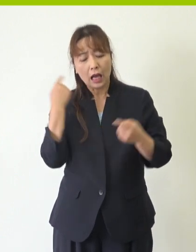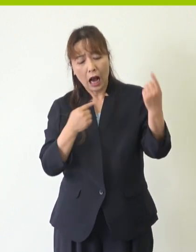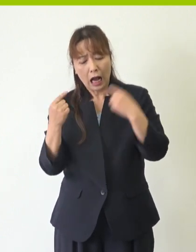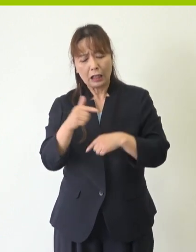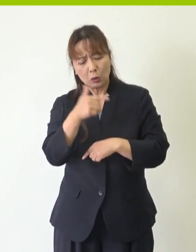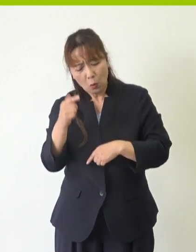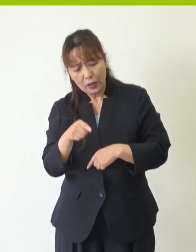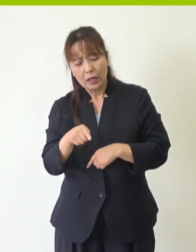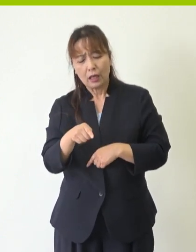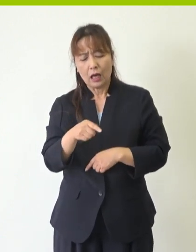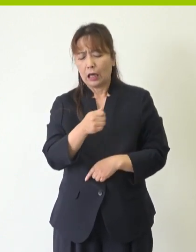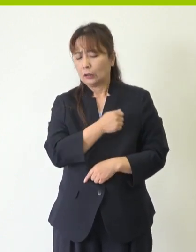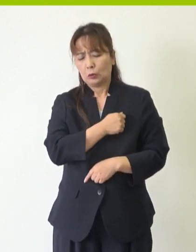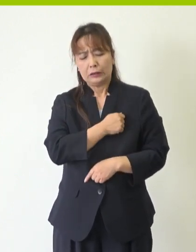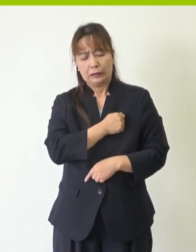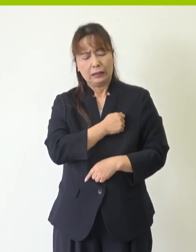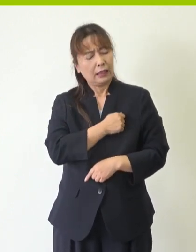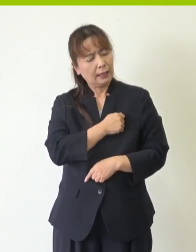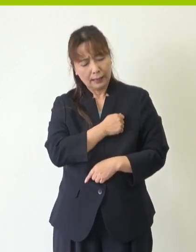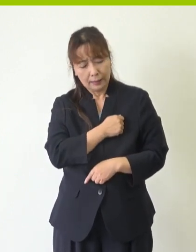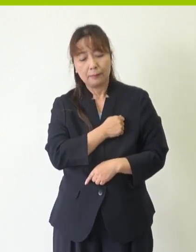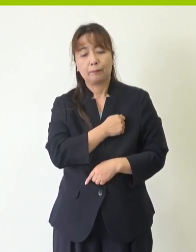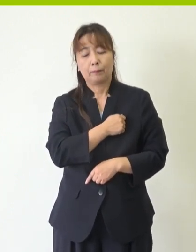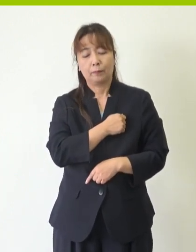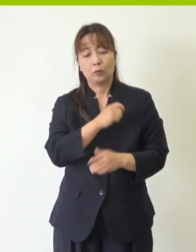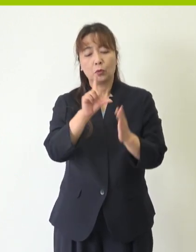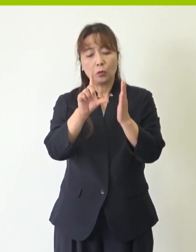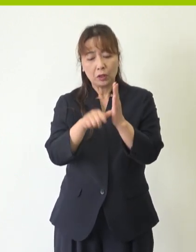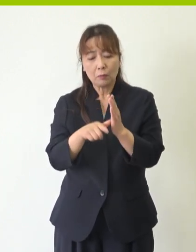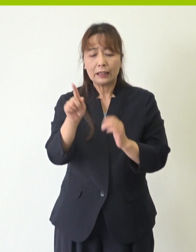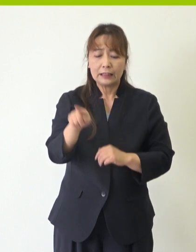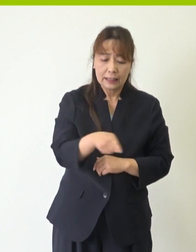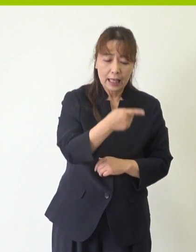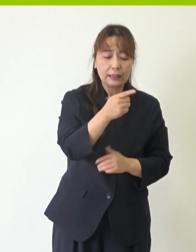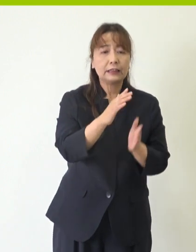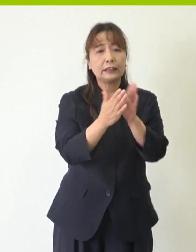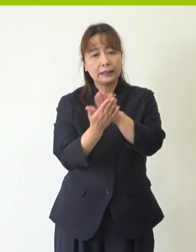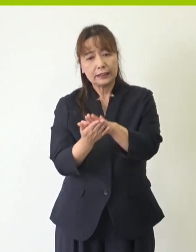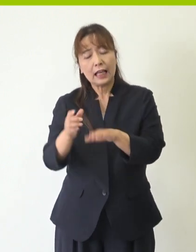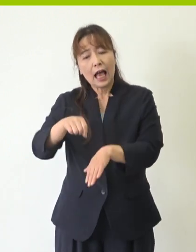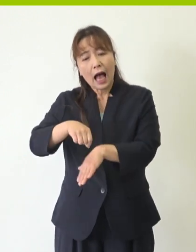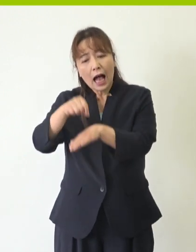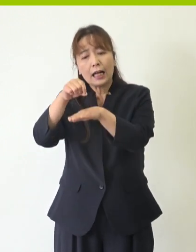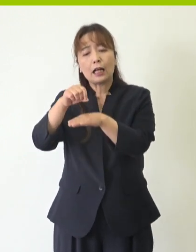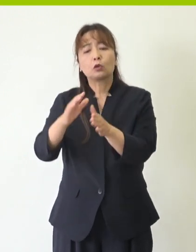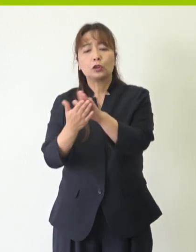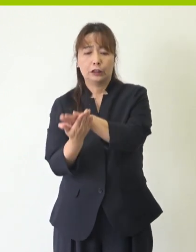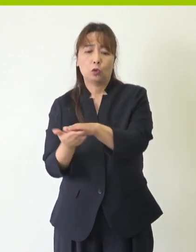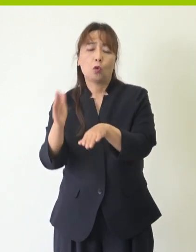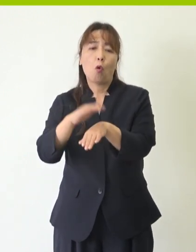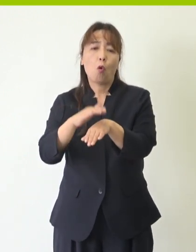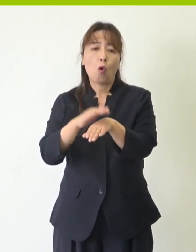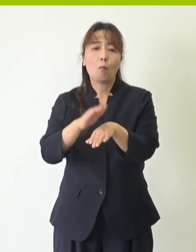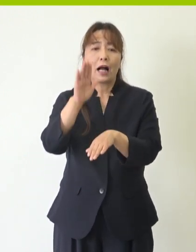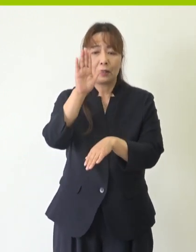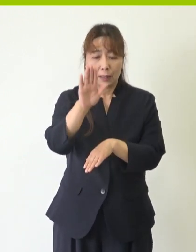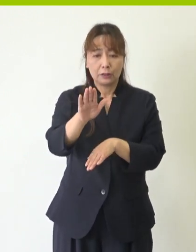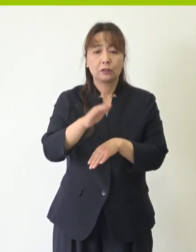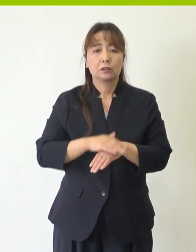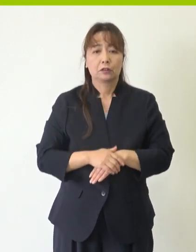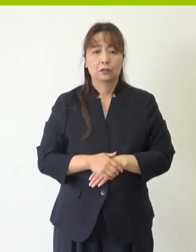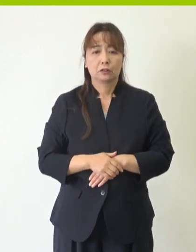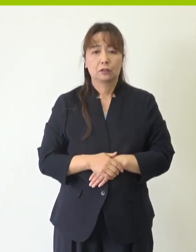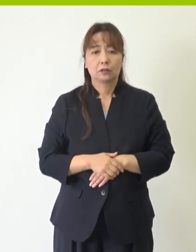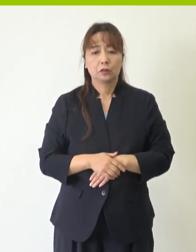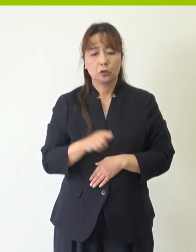場合などですね命が助からないようなものについては浜自然史もしくは安楽死いうな形もありますがこれについてもです